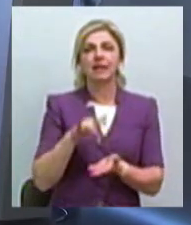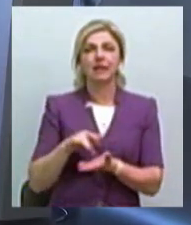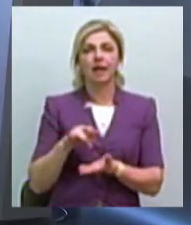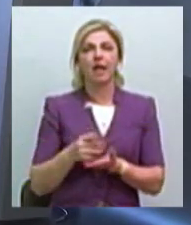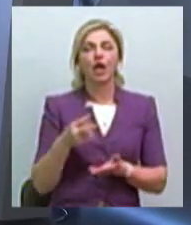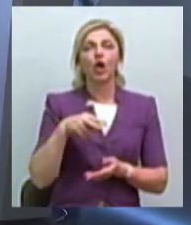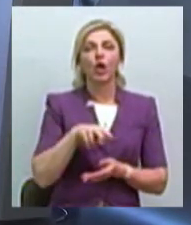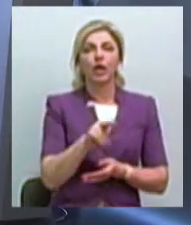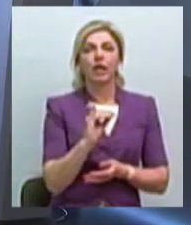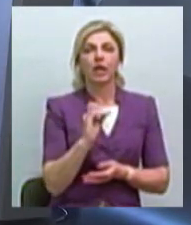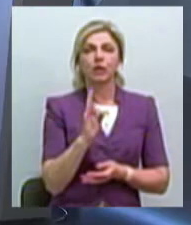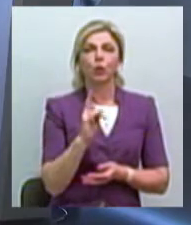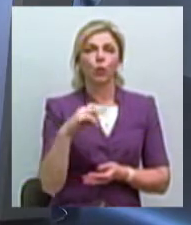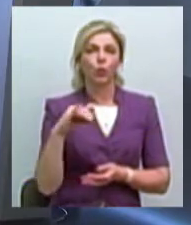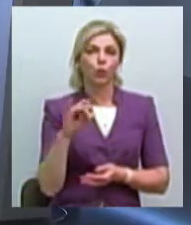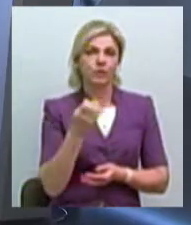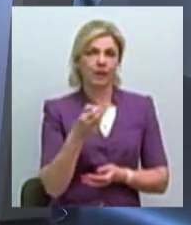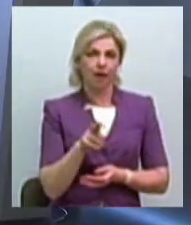де